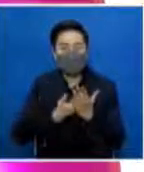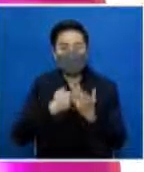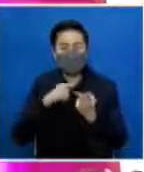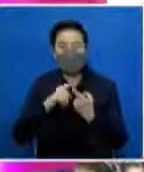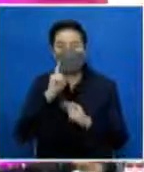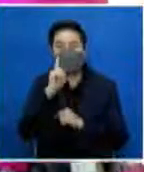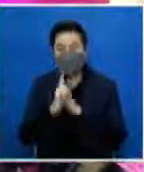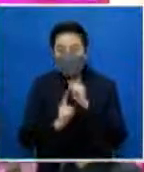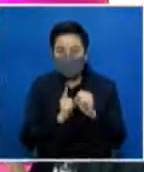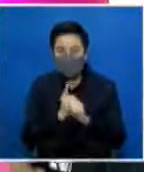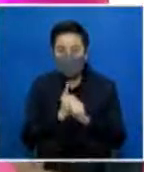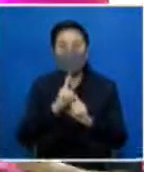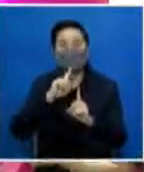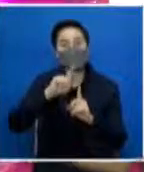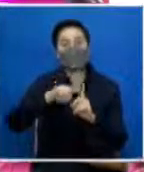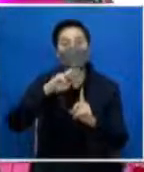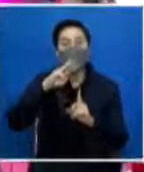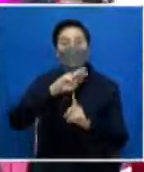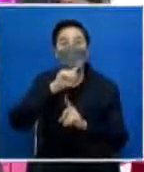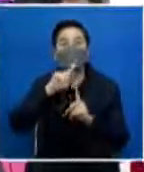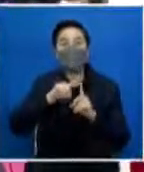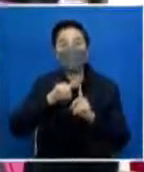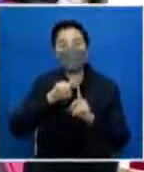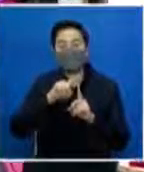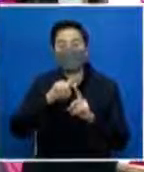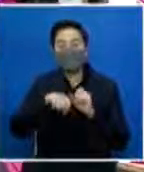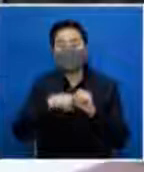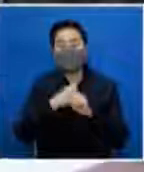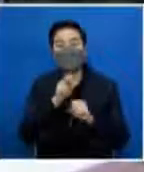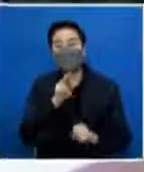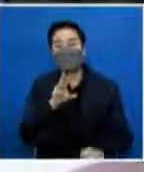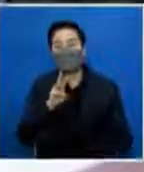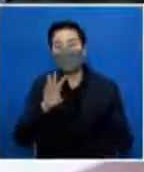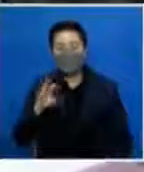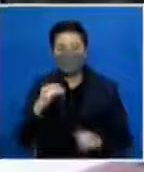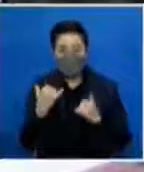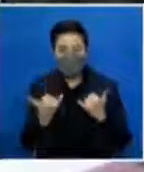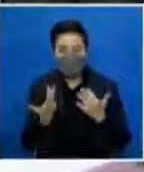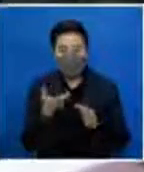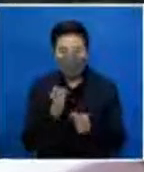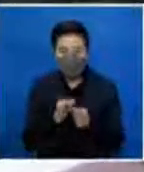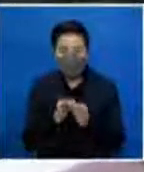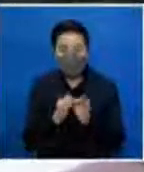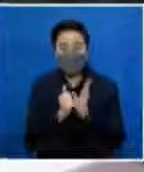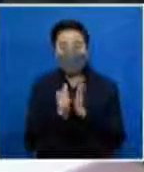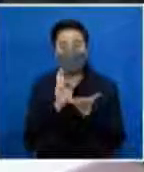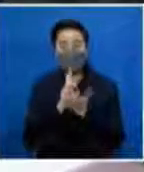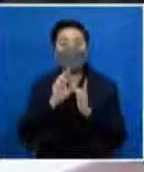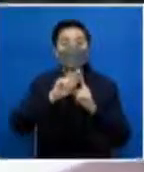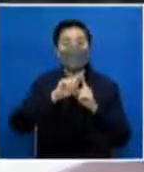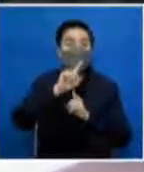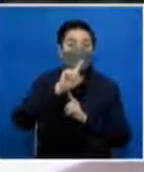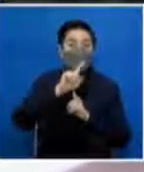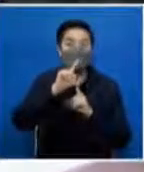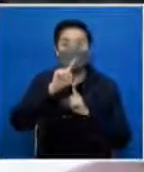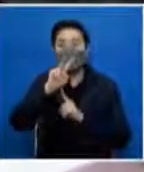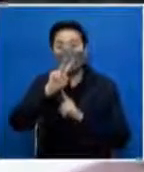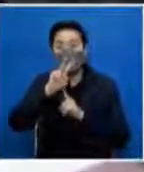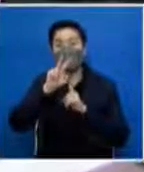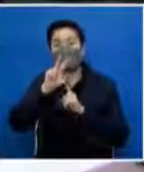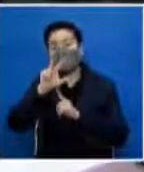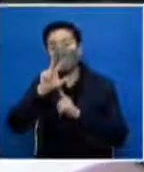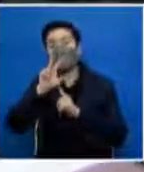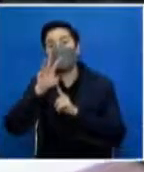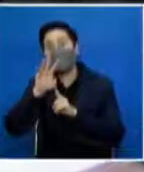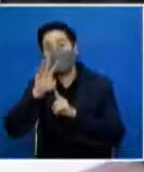1ปีประจำเดือนมิถุนายน2564นะคะธนาคารจะทำการออกรางวัลตั้งแต่รางวัลที่1 2